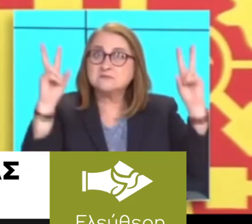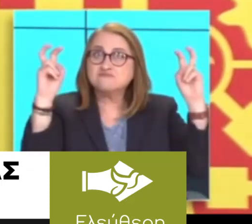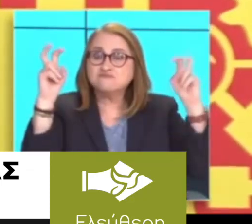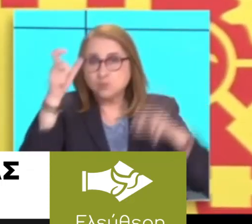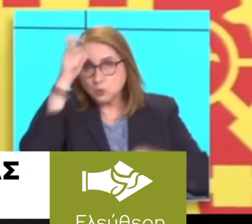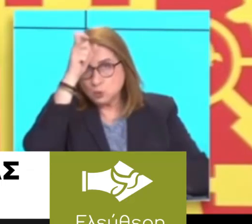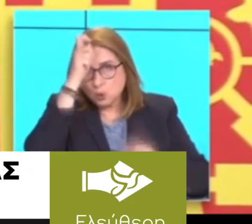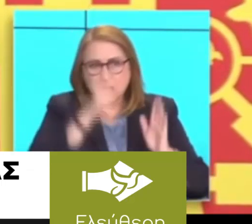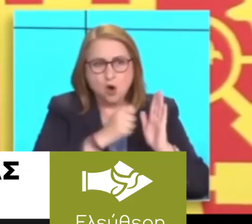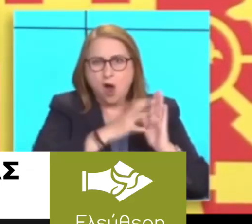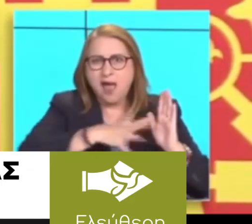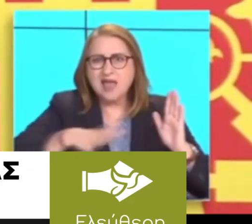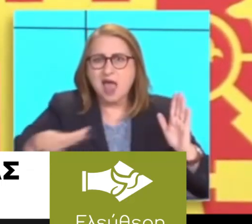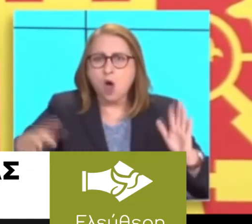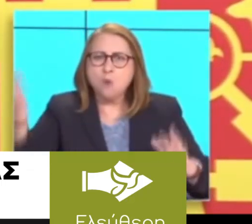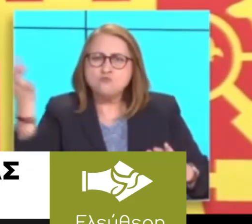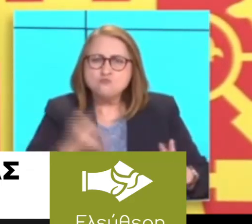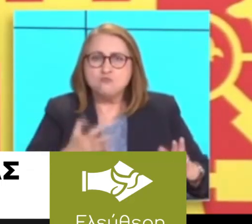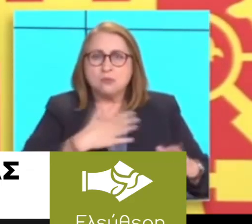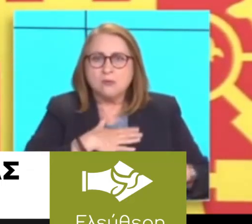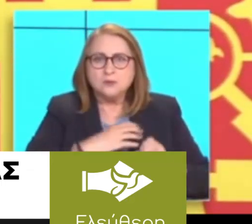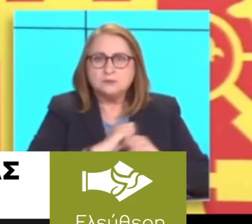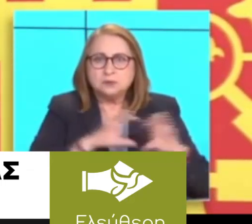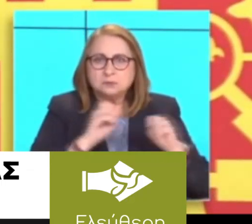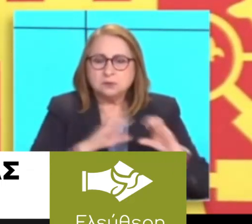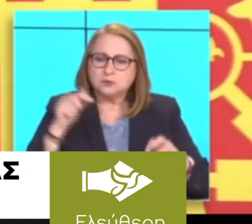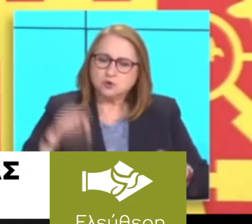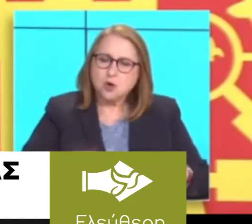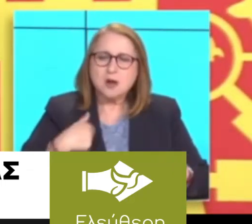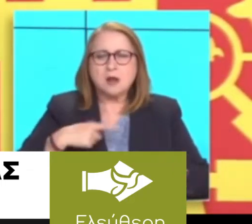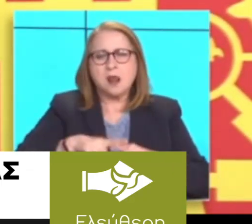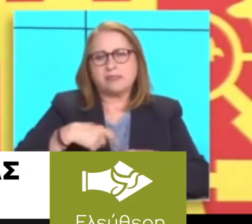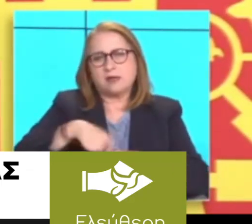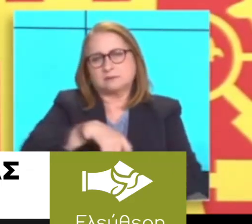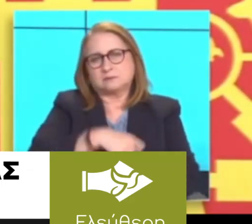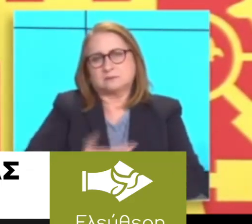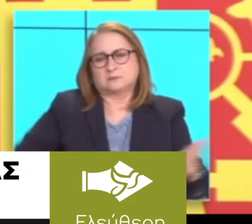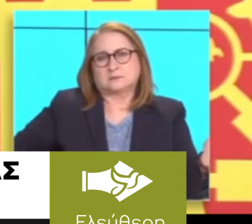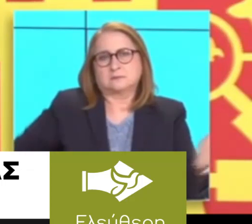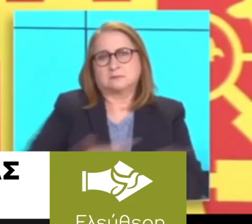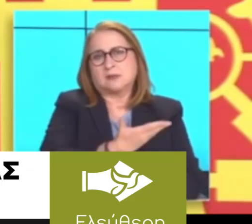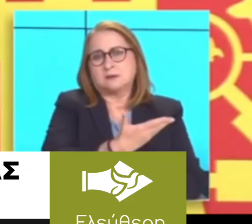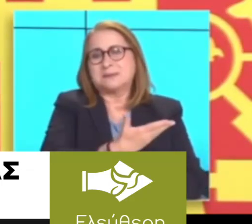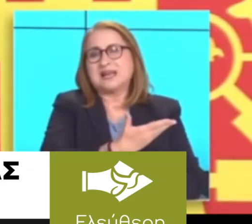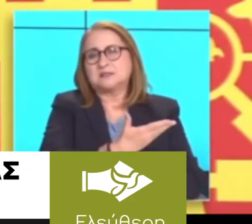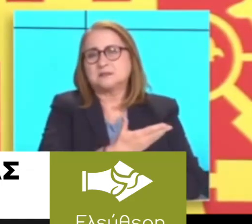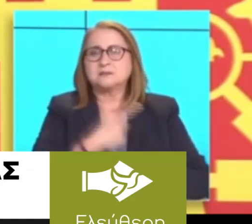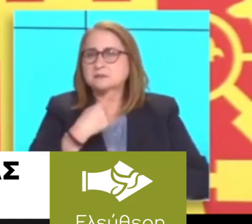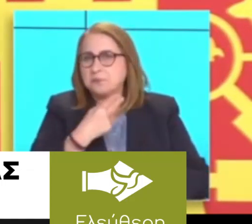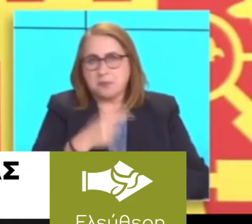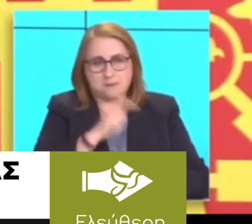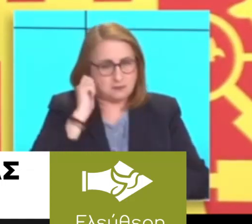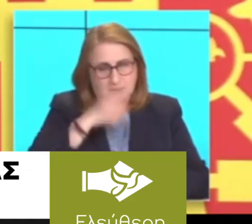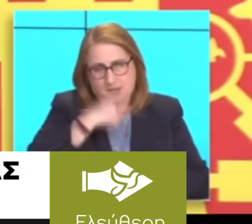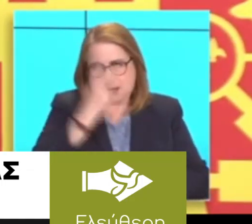και βλέποντας τα αποτελέσματα της φετινής τουριστικής